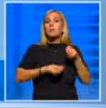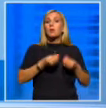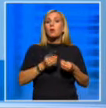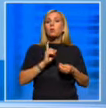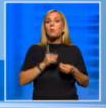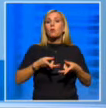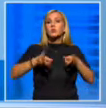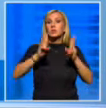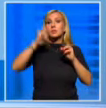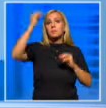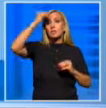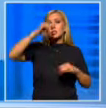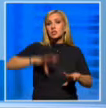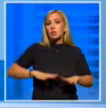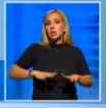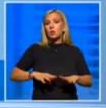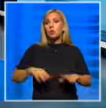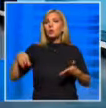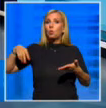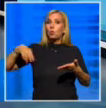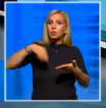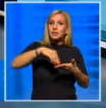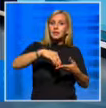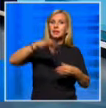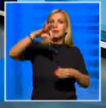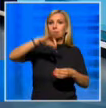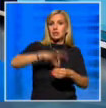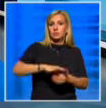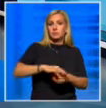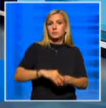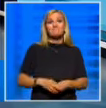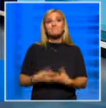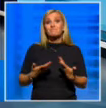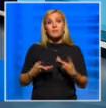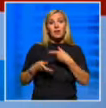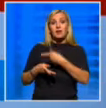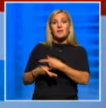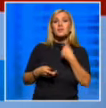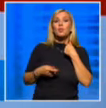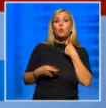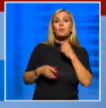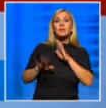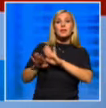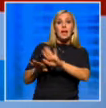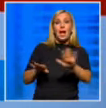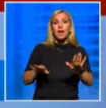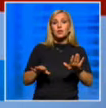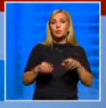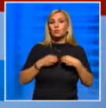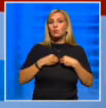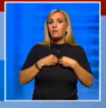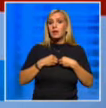само българските граждани, когато отидат и гласуват. Вие изгубихте тяхно доверие от една страна и от друга страна